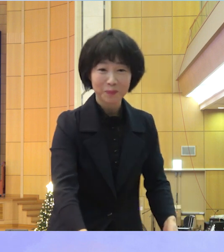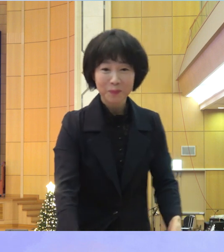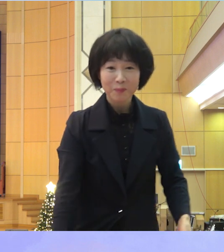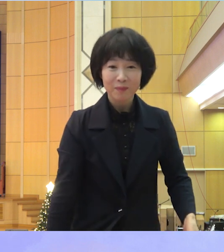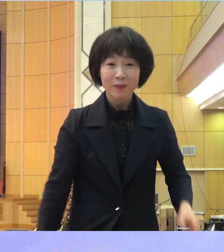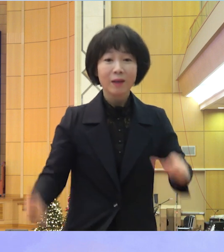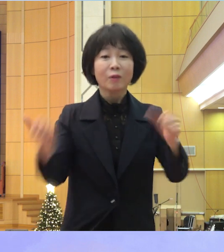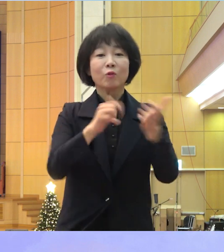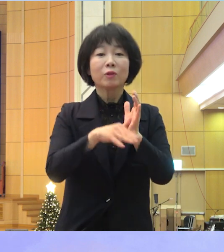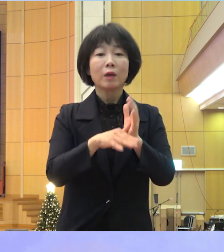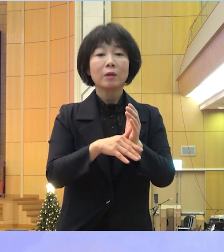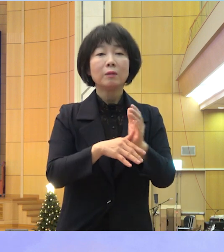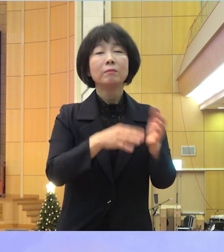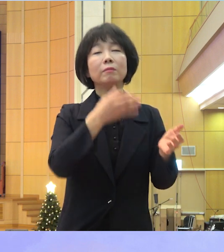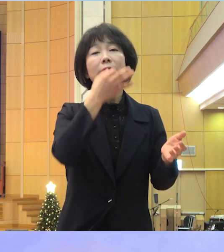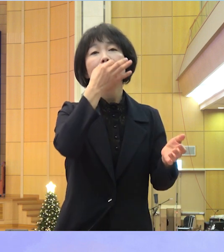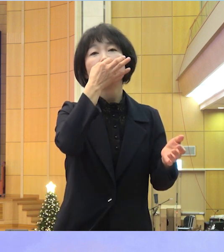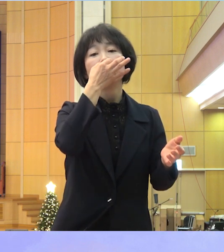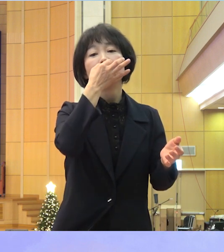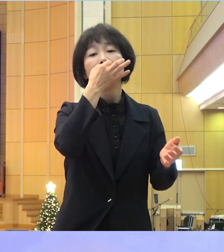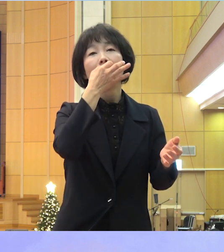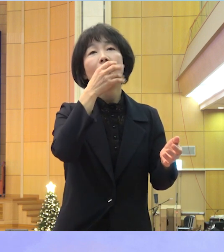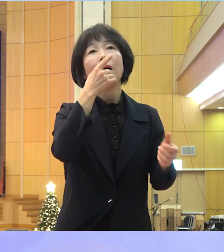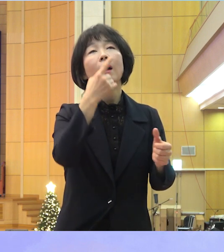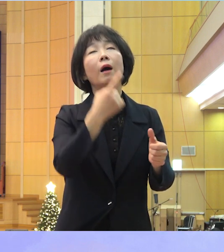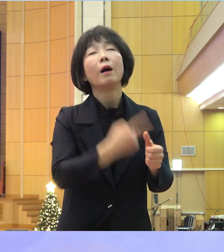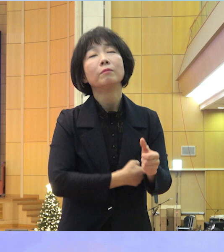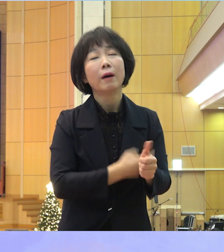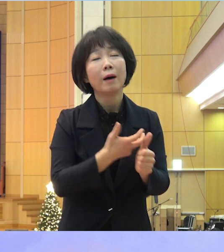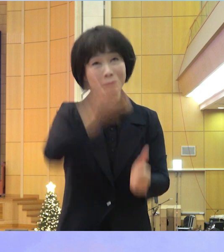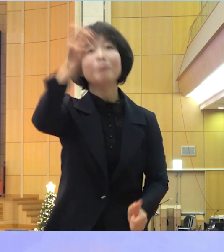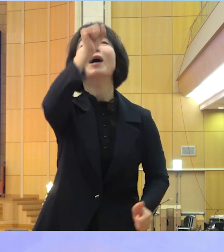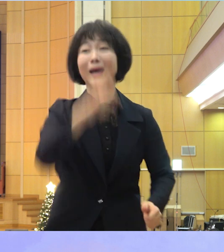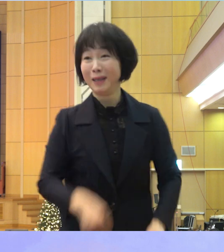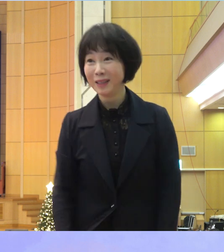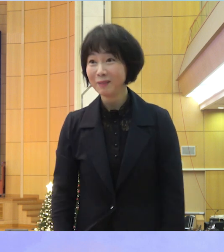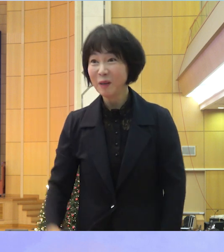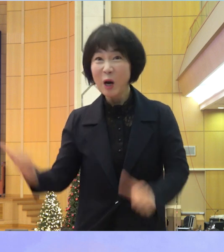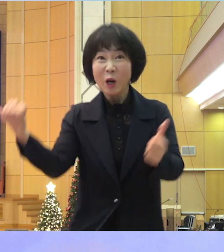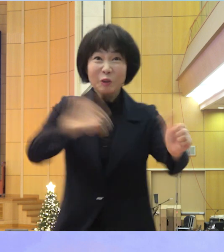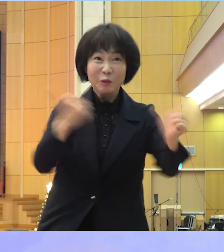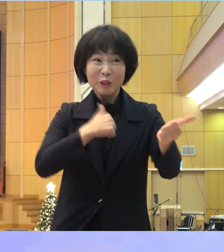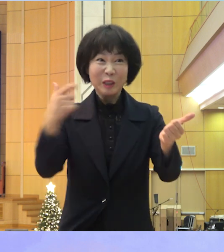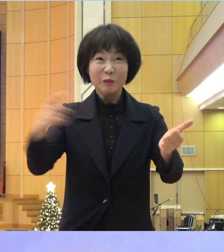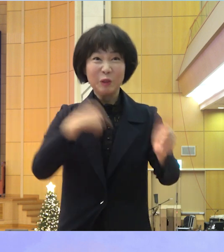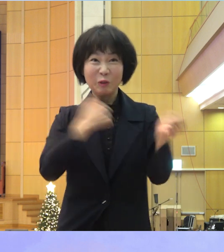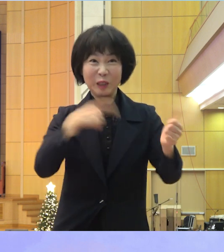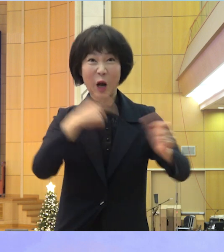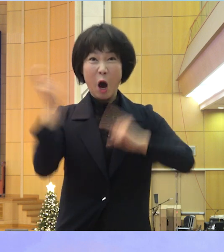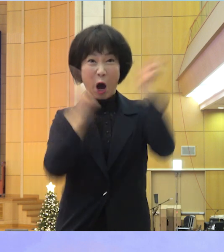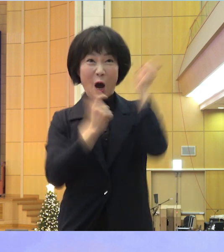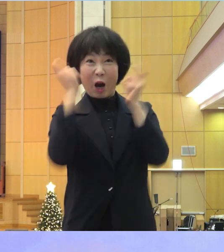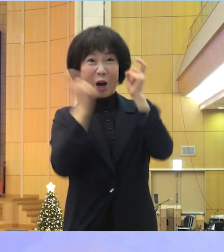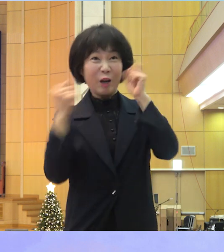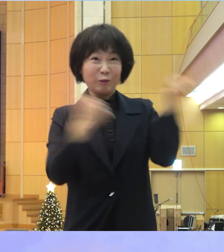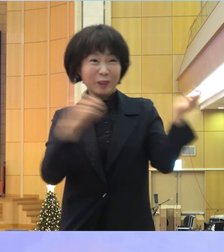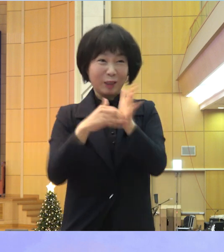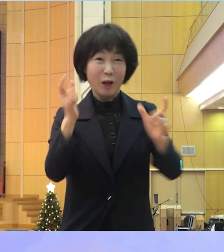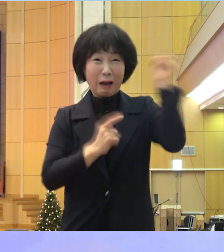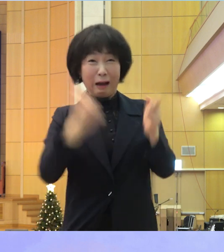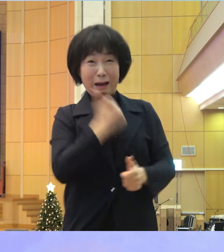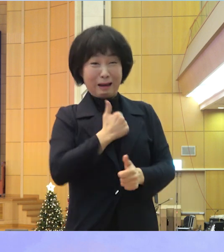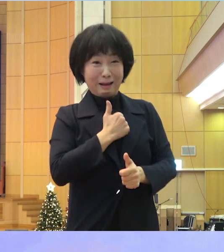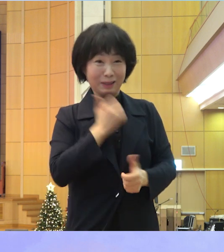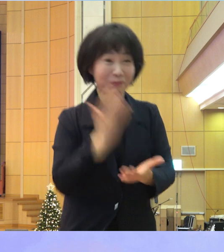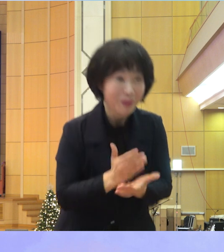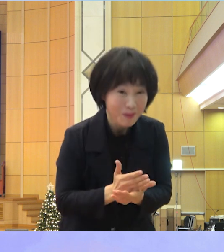아무 말 한마디 할 수 없어. 이러고 가야 돼. 네? 근데 어떤 사람은 죽도록 기운이